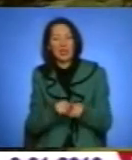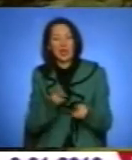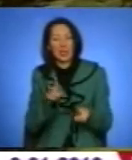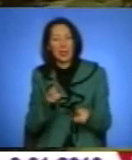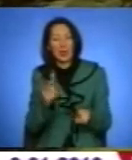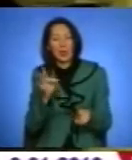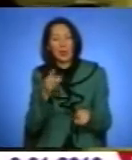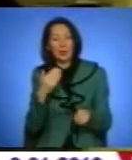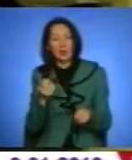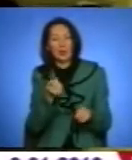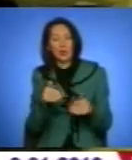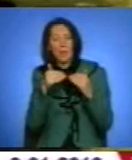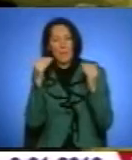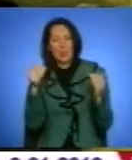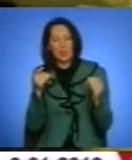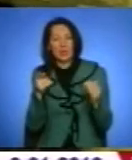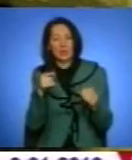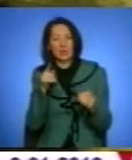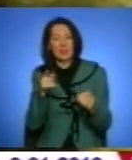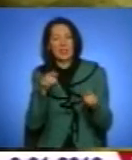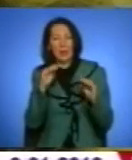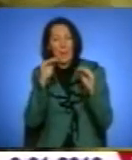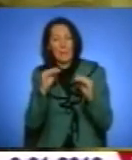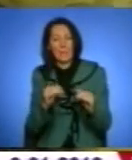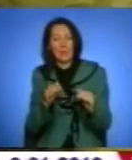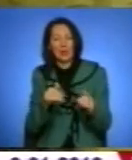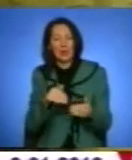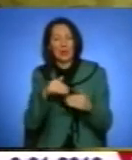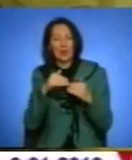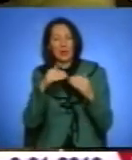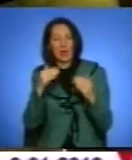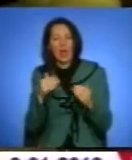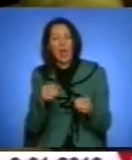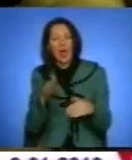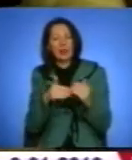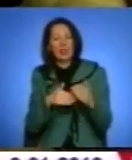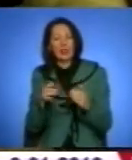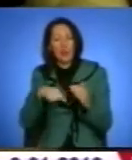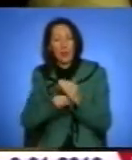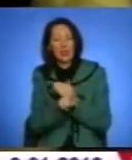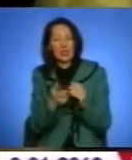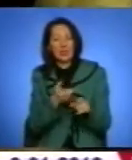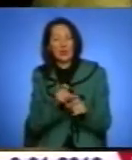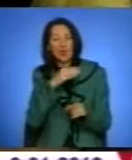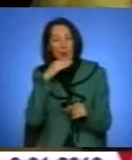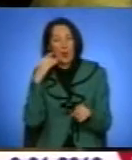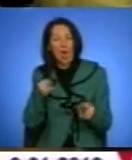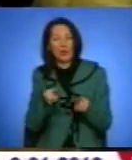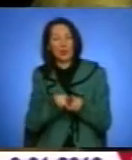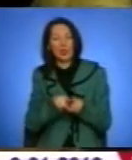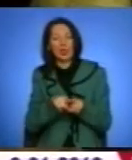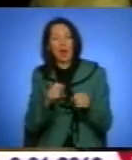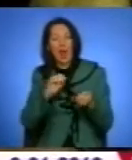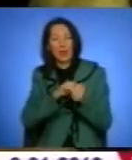они немножко больше, они их присадили, чтобы увеличить объем. Практически в пещере очень много таких нависающих камней, как бы,